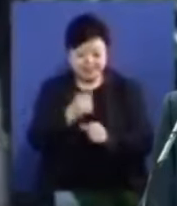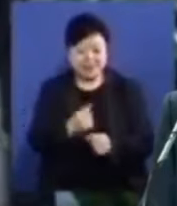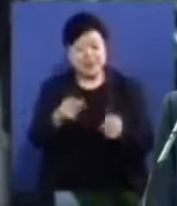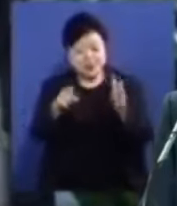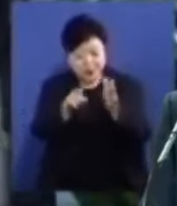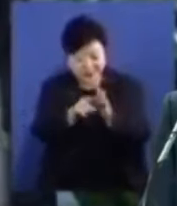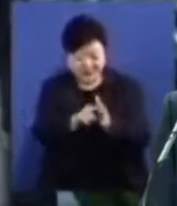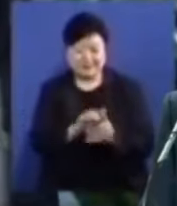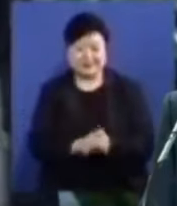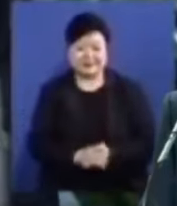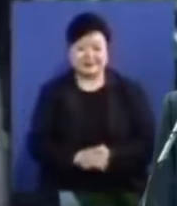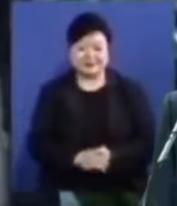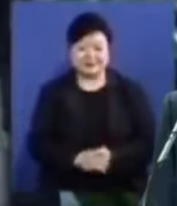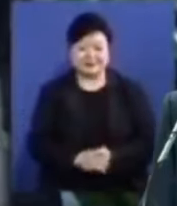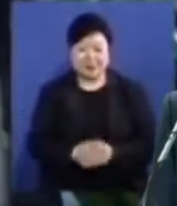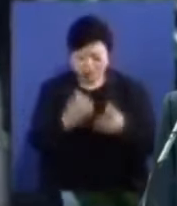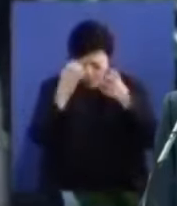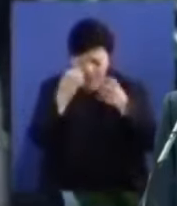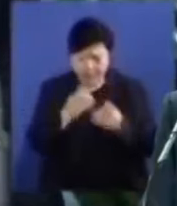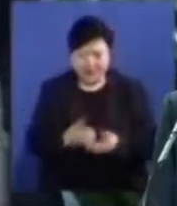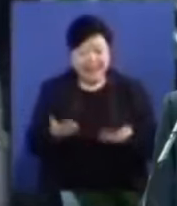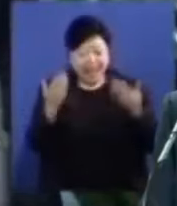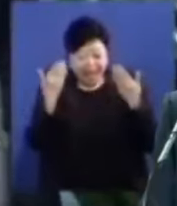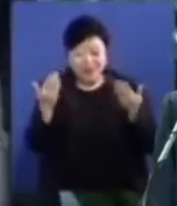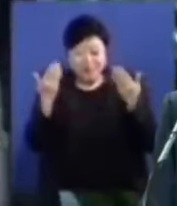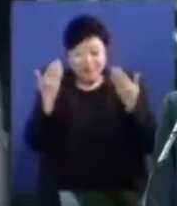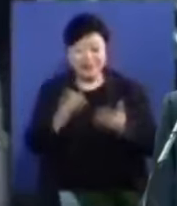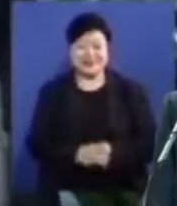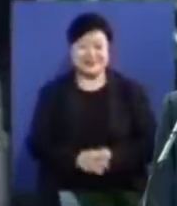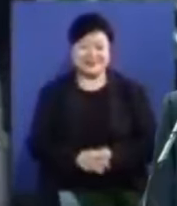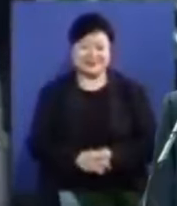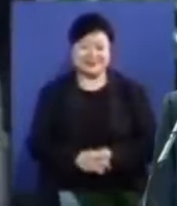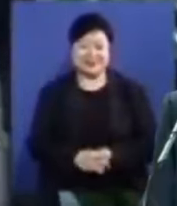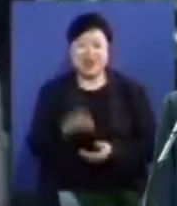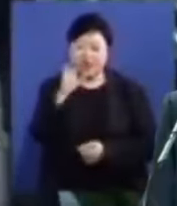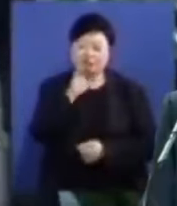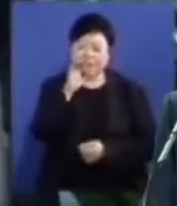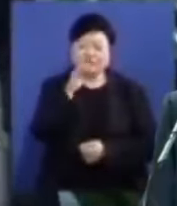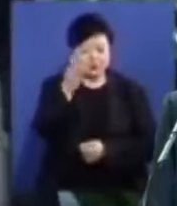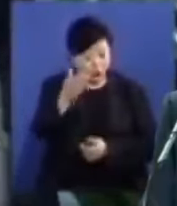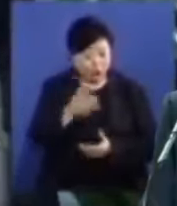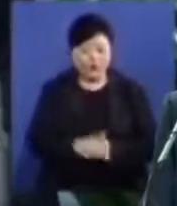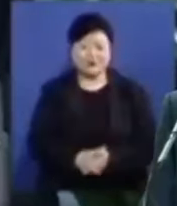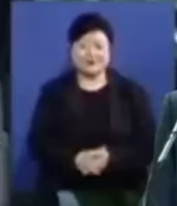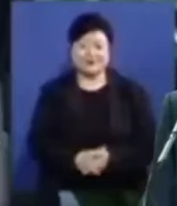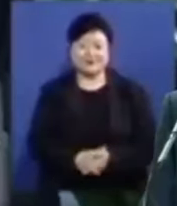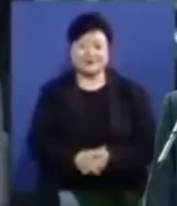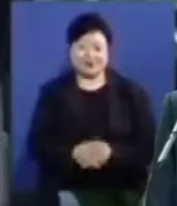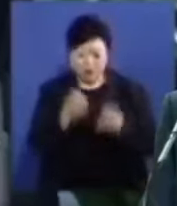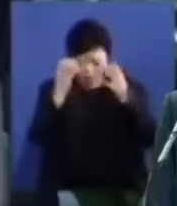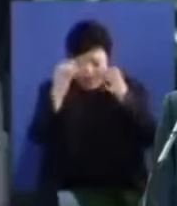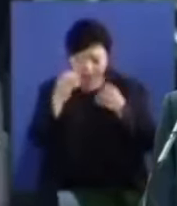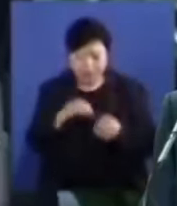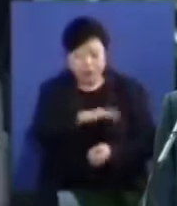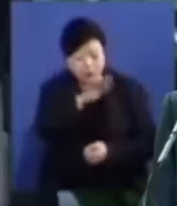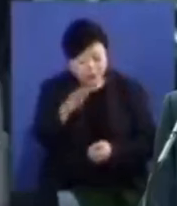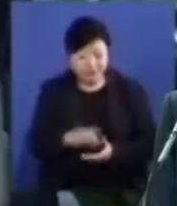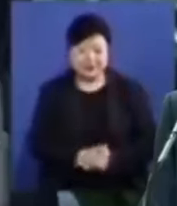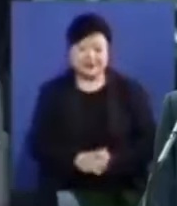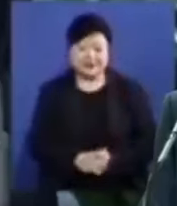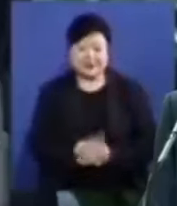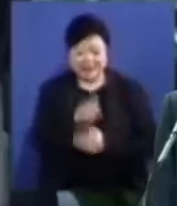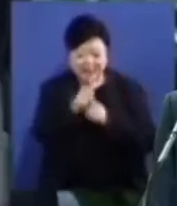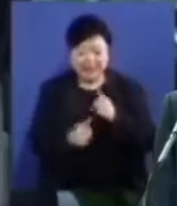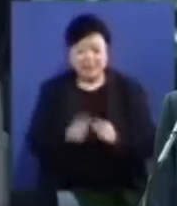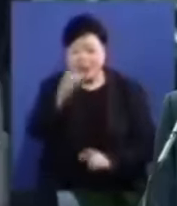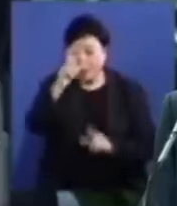위해서 고난의 학교에서 훈련을 받는 것입니다. 고난은 우리를